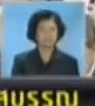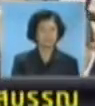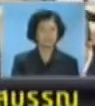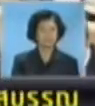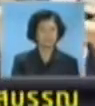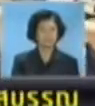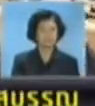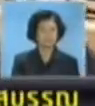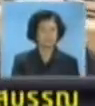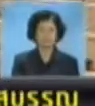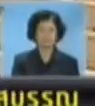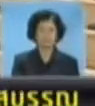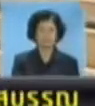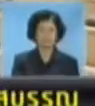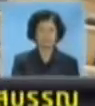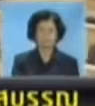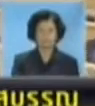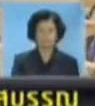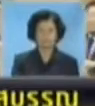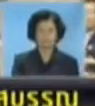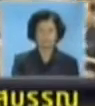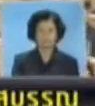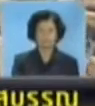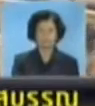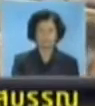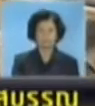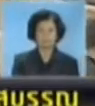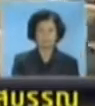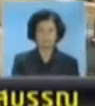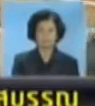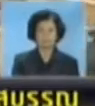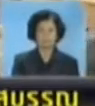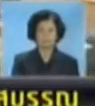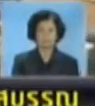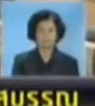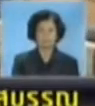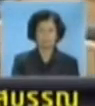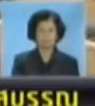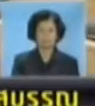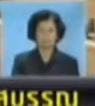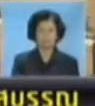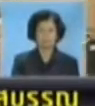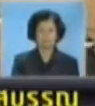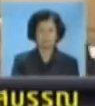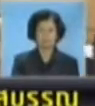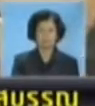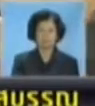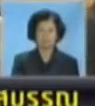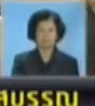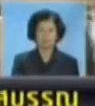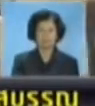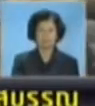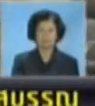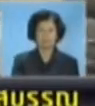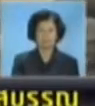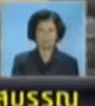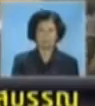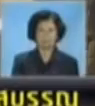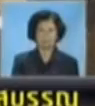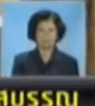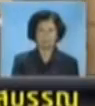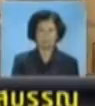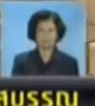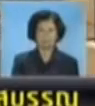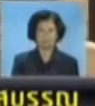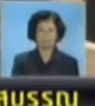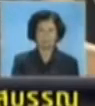มไวรัชพานิชขึ้นเป็นประธานวุฒิสภาด้วยจำเนียนเสียง77เสียงนะครับก็ปรากฏว่าวันนี้ก็ชี้ชัดแล้